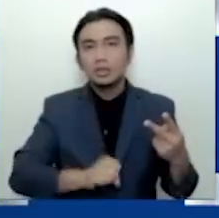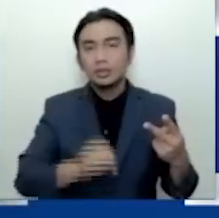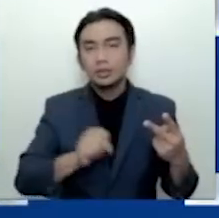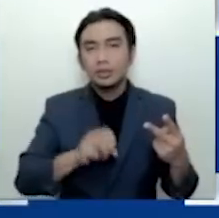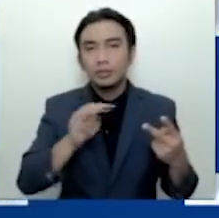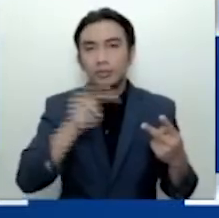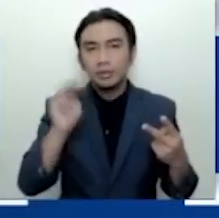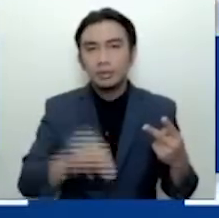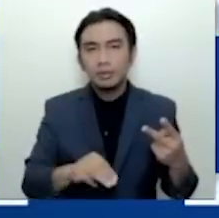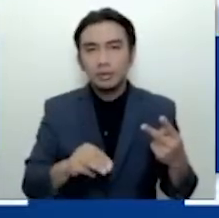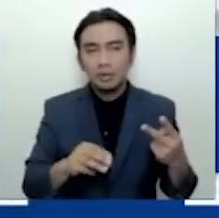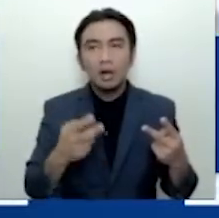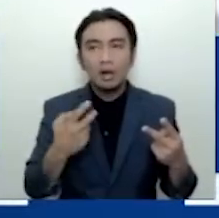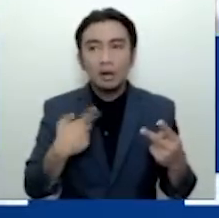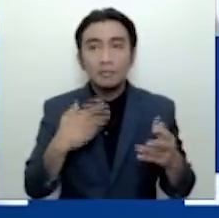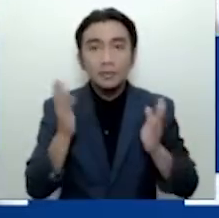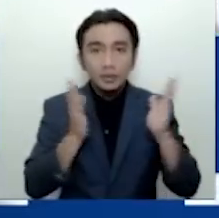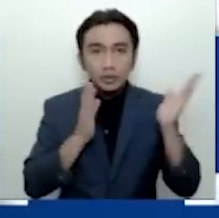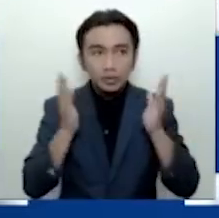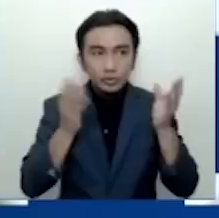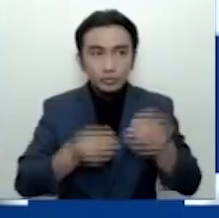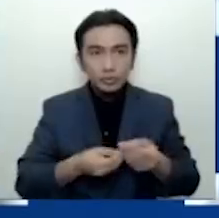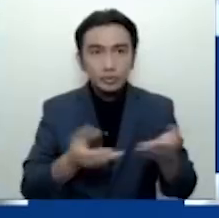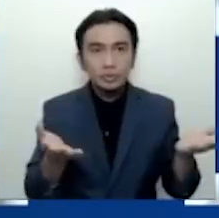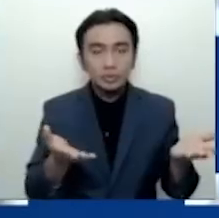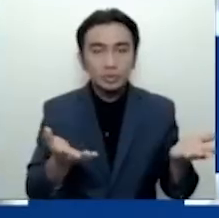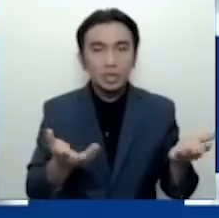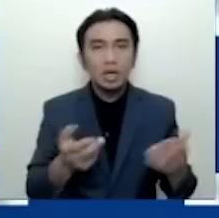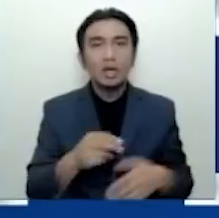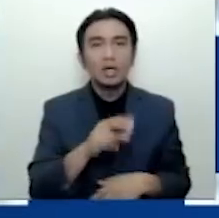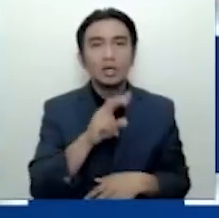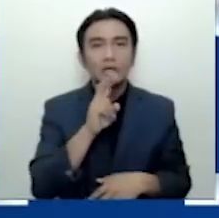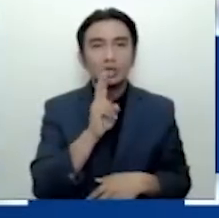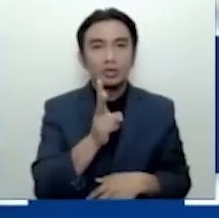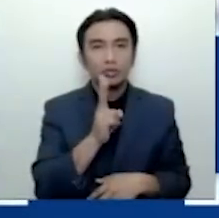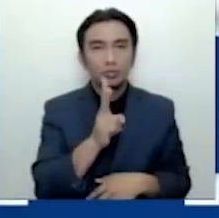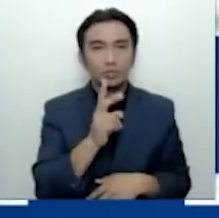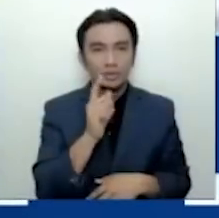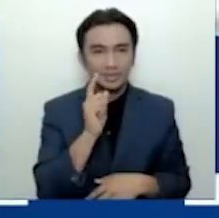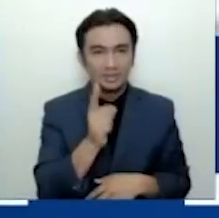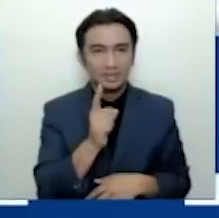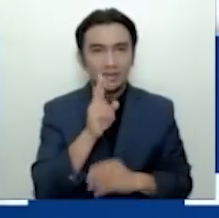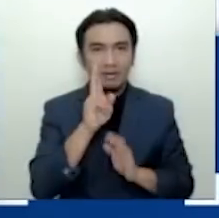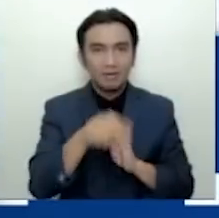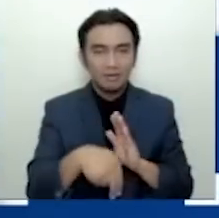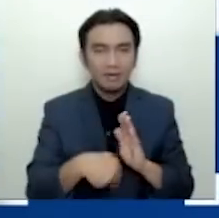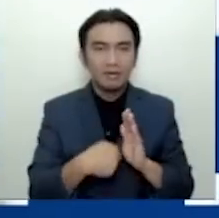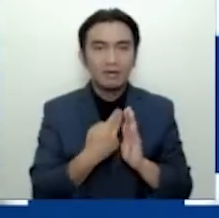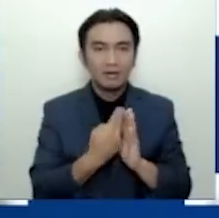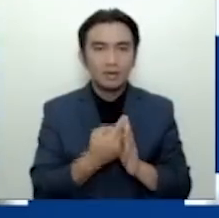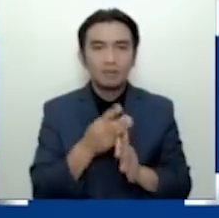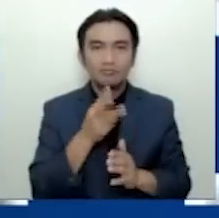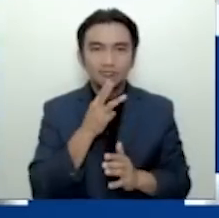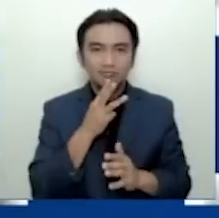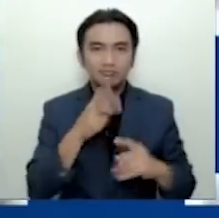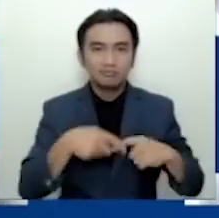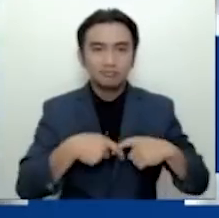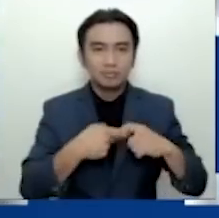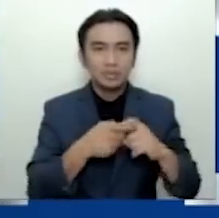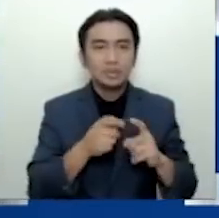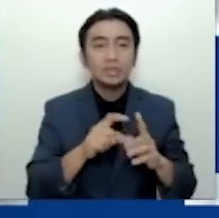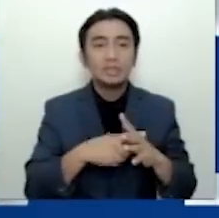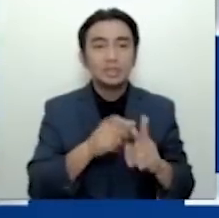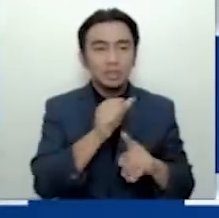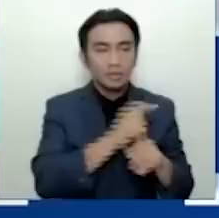na sineserbisyohan nila ang makararanas ng hanggang 21 oras na water service interruption mula April 1 hanggang